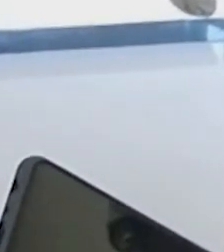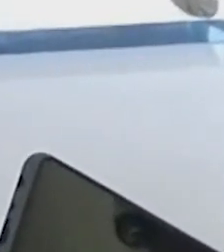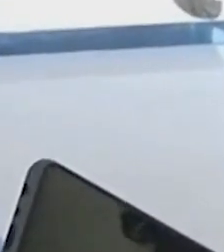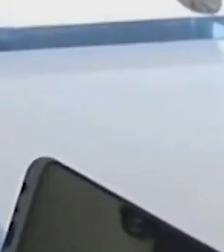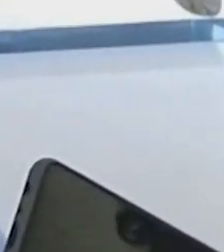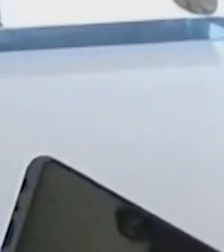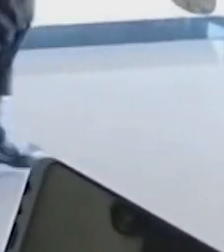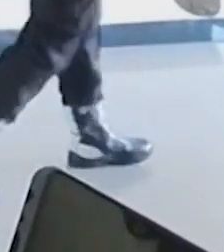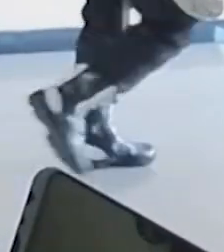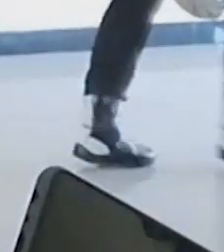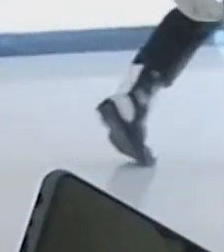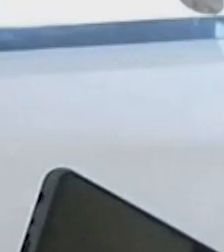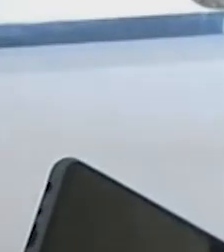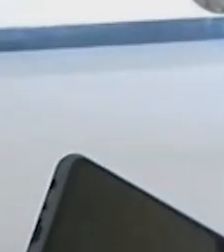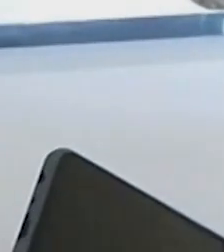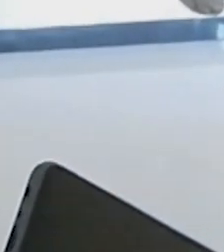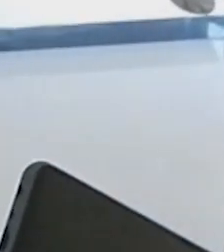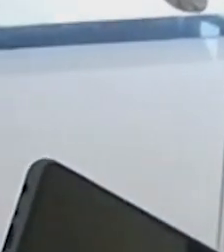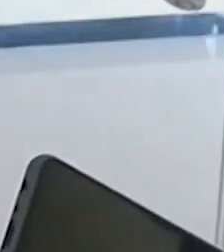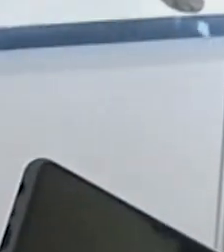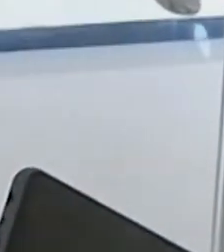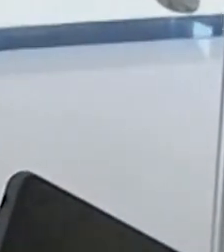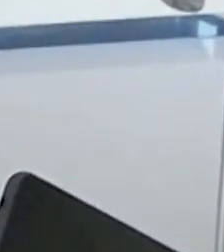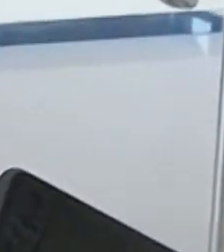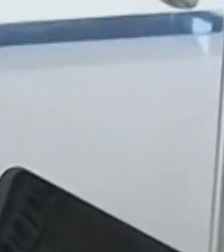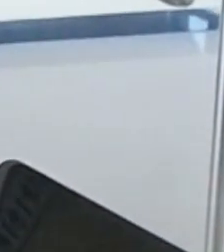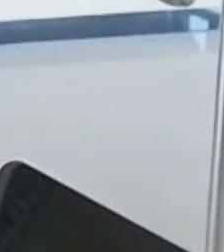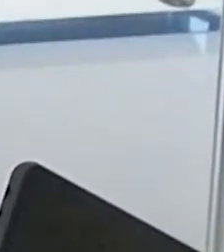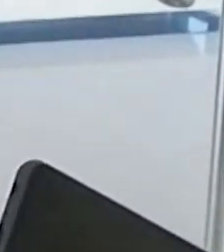Panwas, ada DKPP, dan juga ada